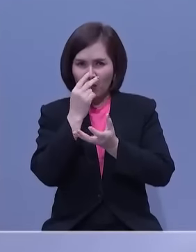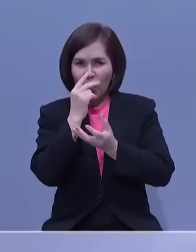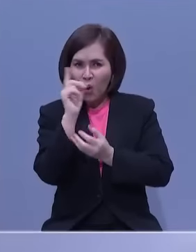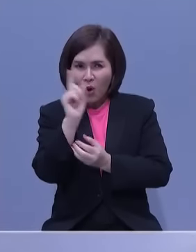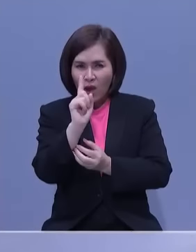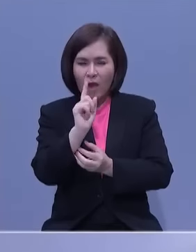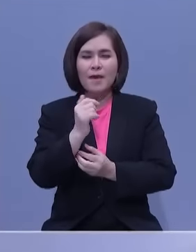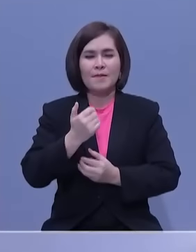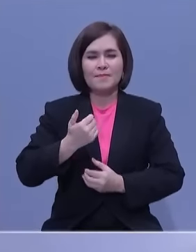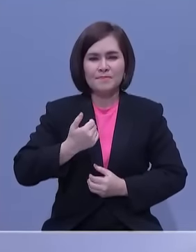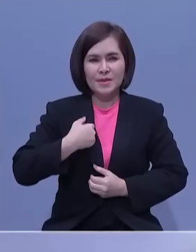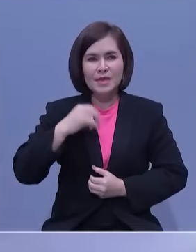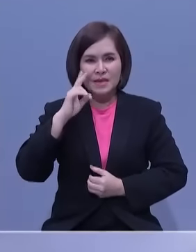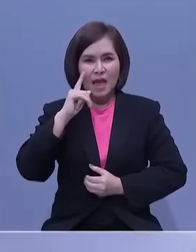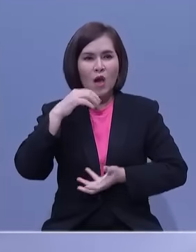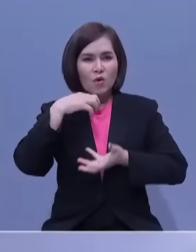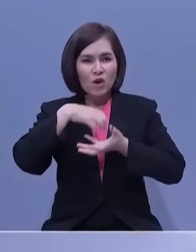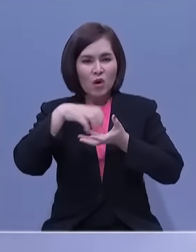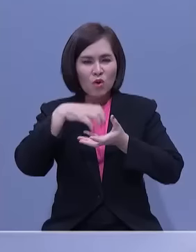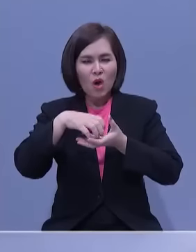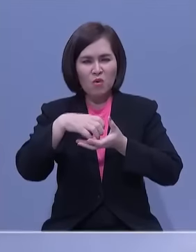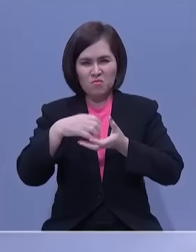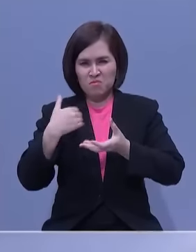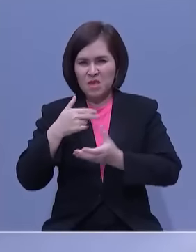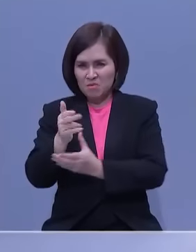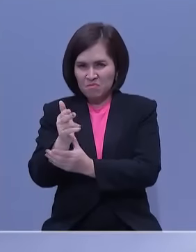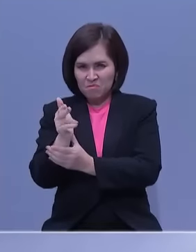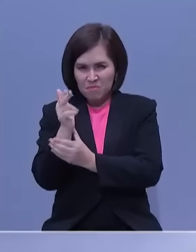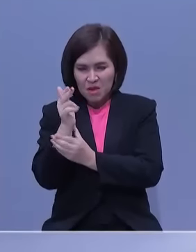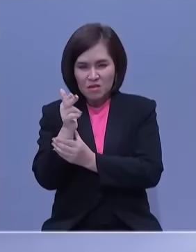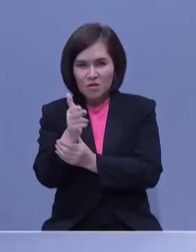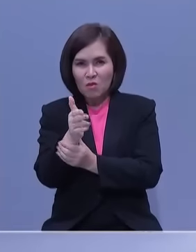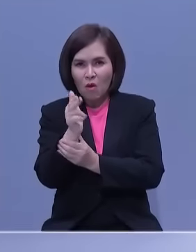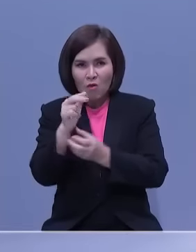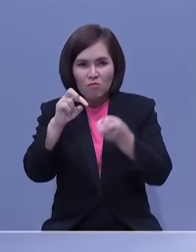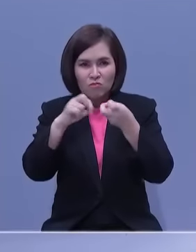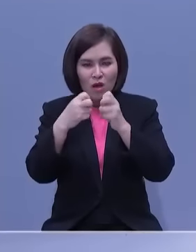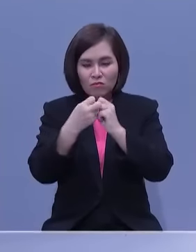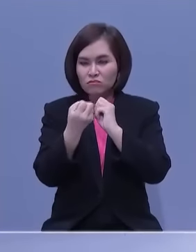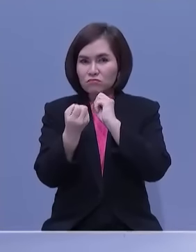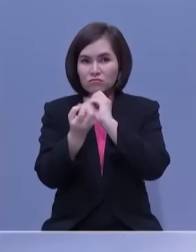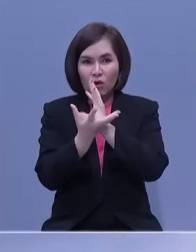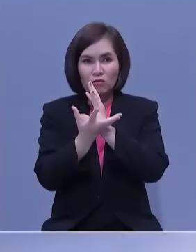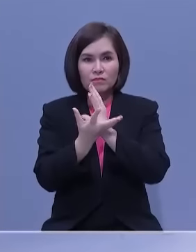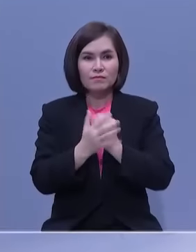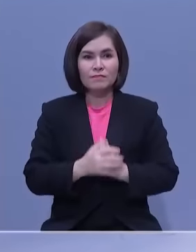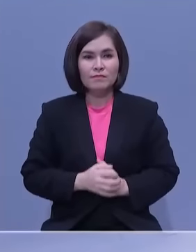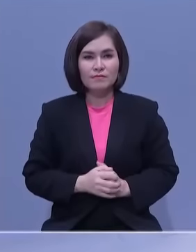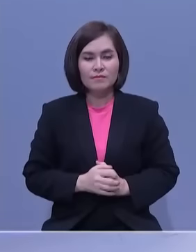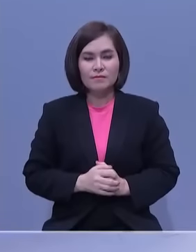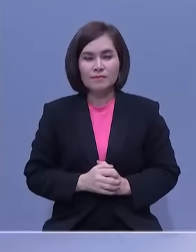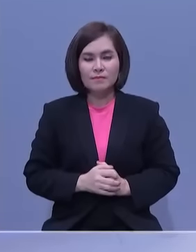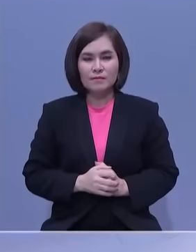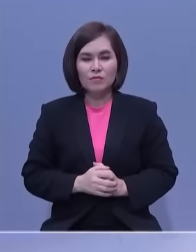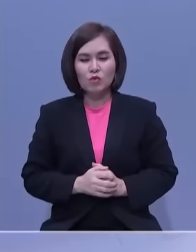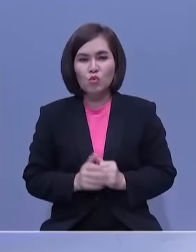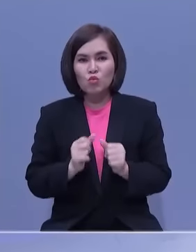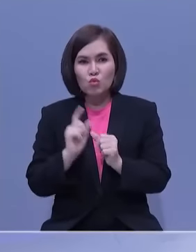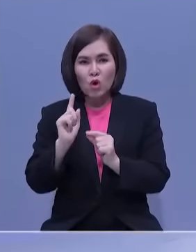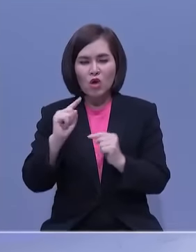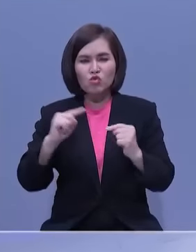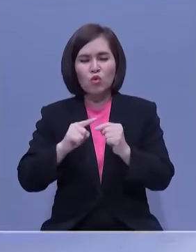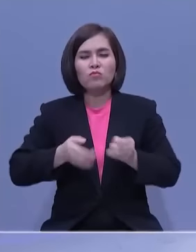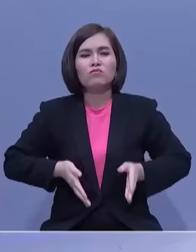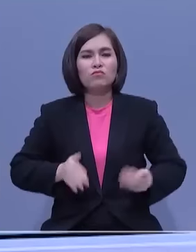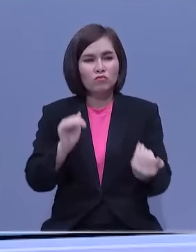อุกอาดกันหน่อยนะคะอันนี้ก็เป็นเรื่องของการใช้อาวุธปืนยิงกันอีกแล้วแต่ว่ารอบเอุกอาจขนาดที่ว่ายิงกันกลางแยกเลย